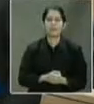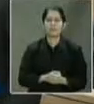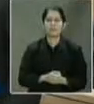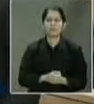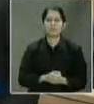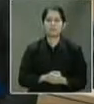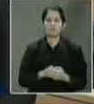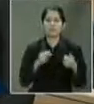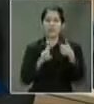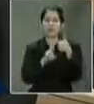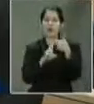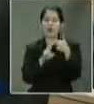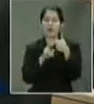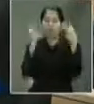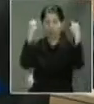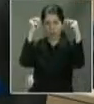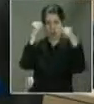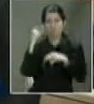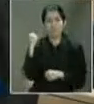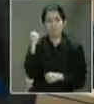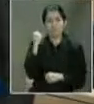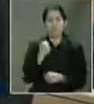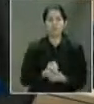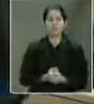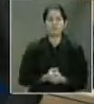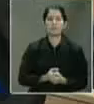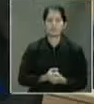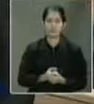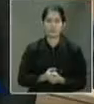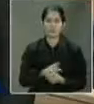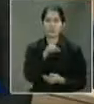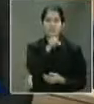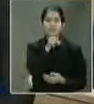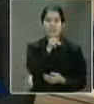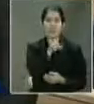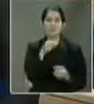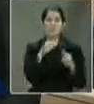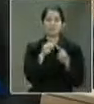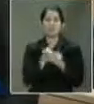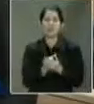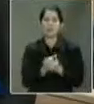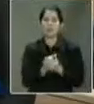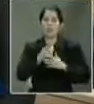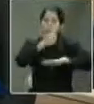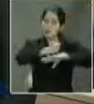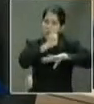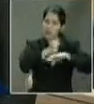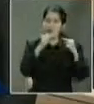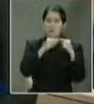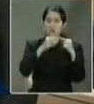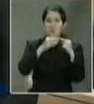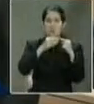รองนายกฝ่ายความมั่นคงไปถามปลัดกระทรวงมหาดไทยคนนี้แหละนั่งรถไปกับผมผู้ว่ากระบี่คนนี้